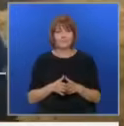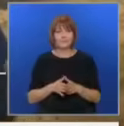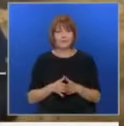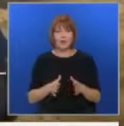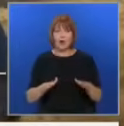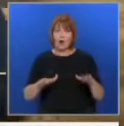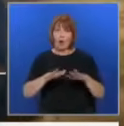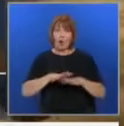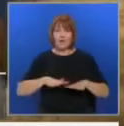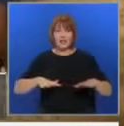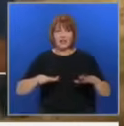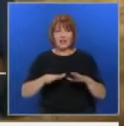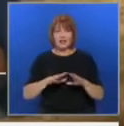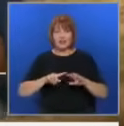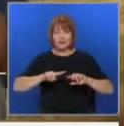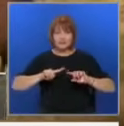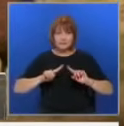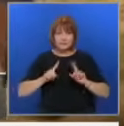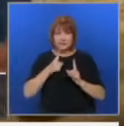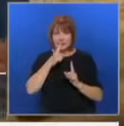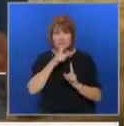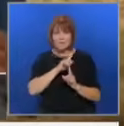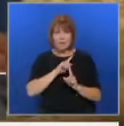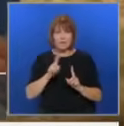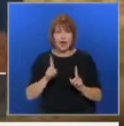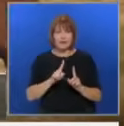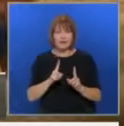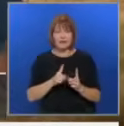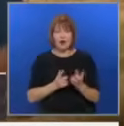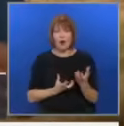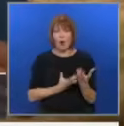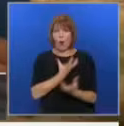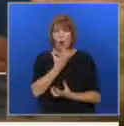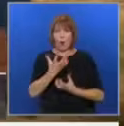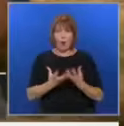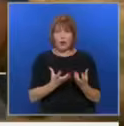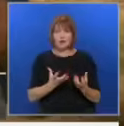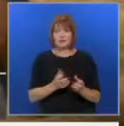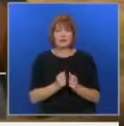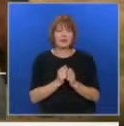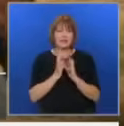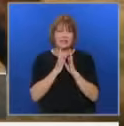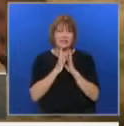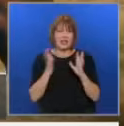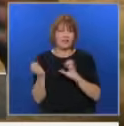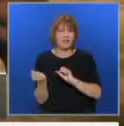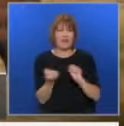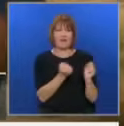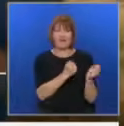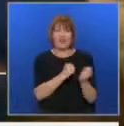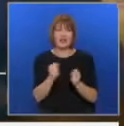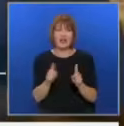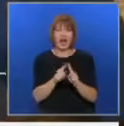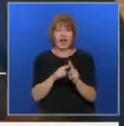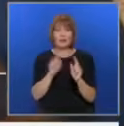овладяно из един момент тръгна страшен огън със страшен вятър. Вятърът беше направо